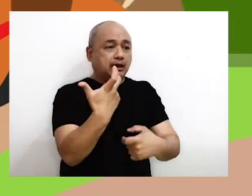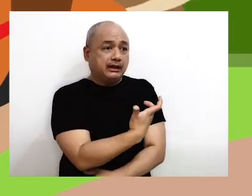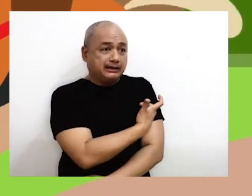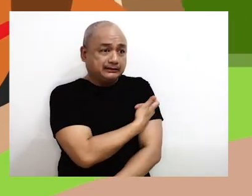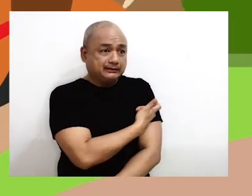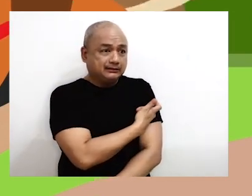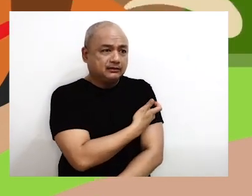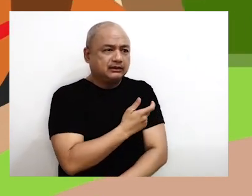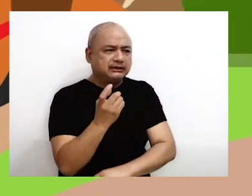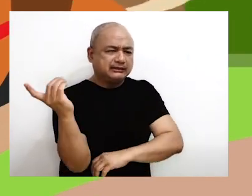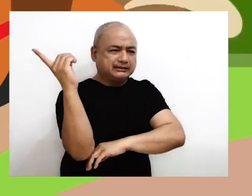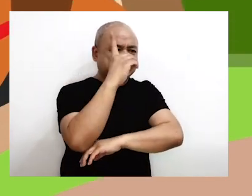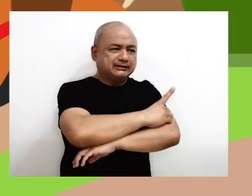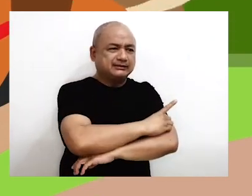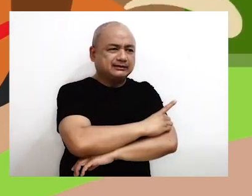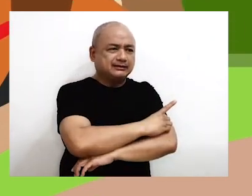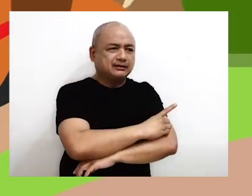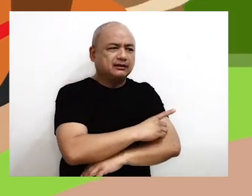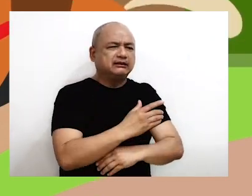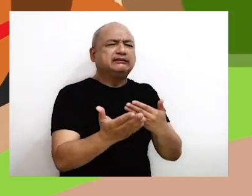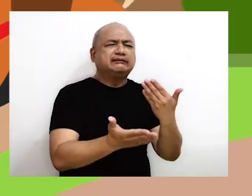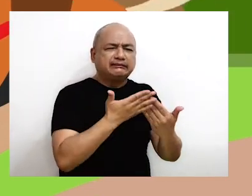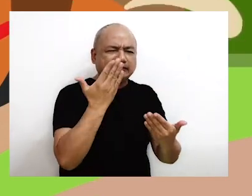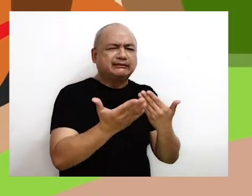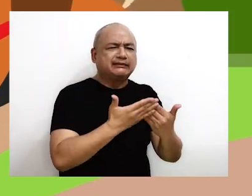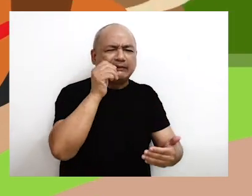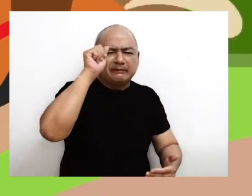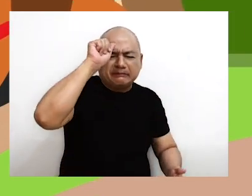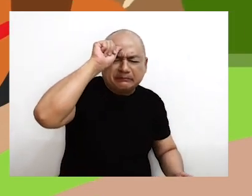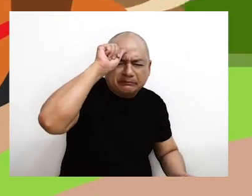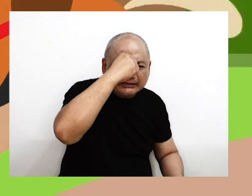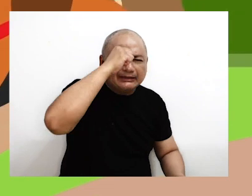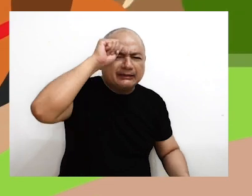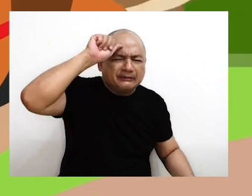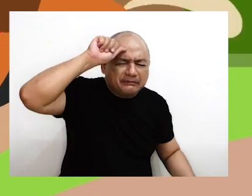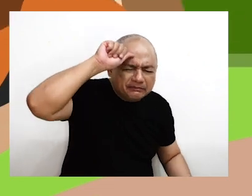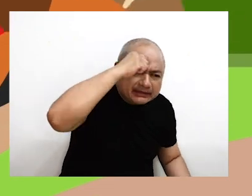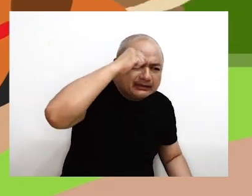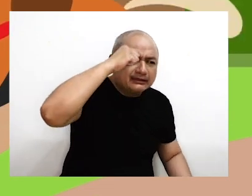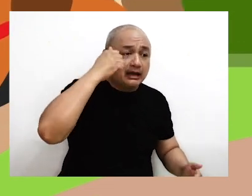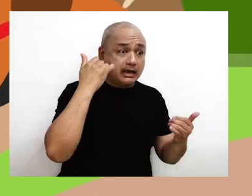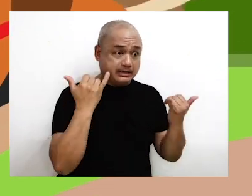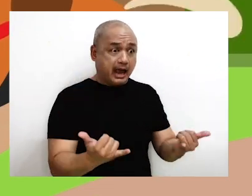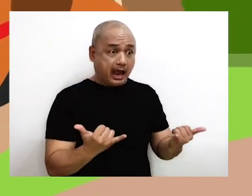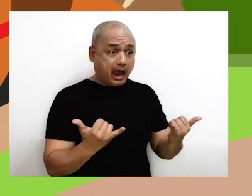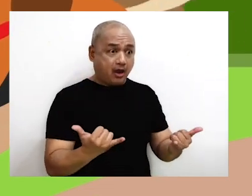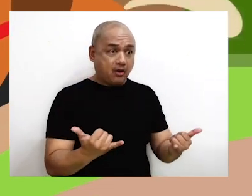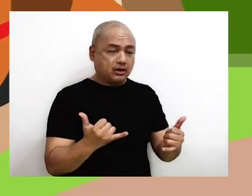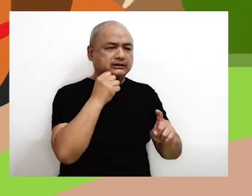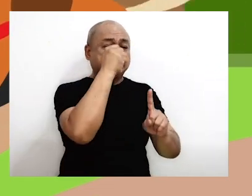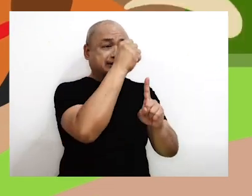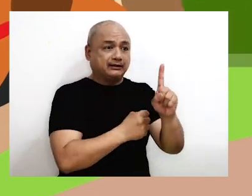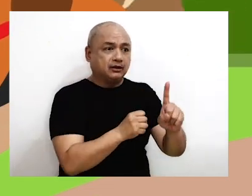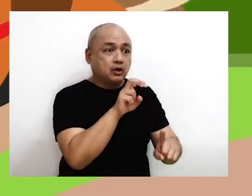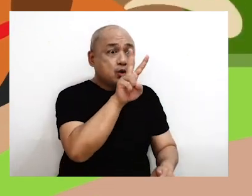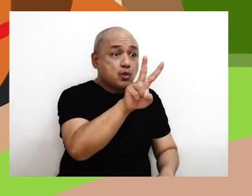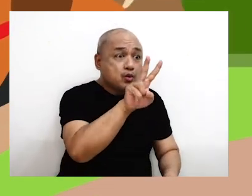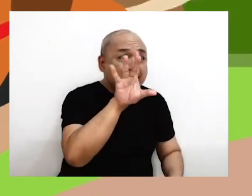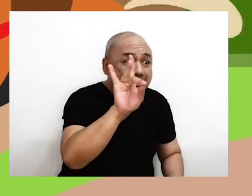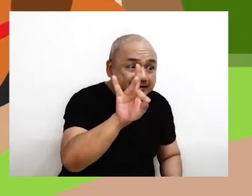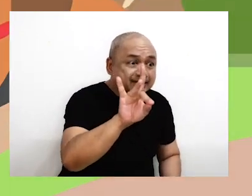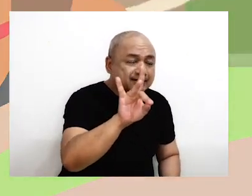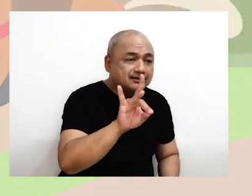tandaan dahil ngayon ay ika-28 ng Setyembre, ang araw na ipinagdiriwang